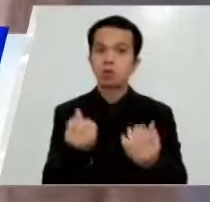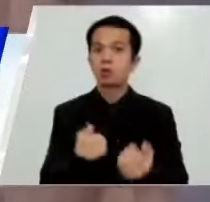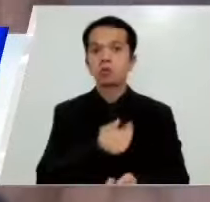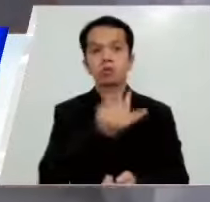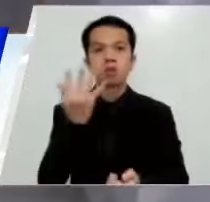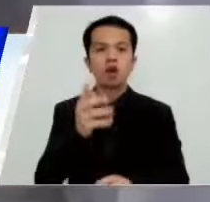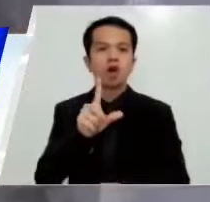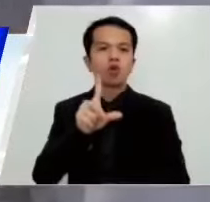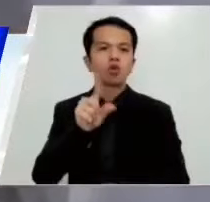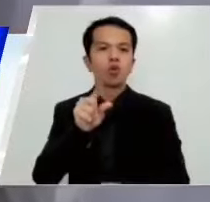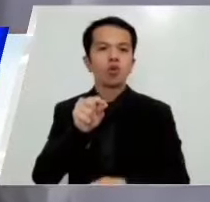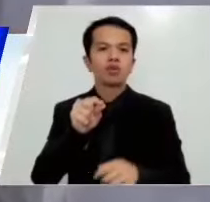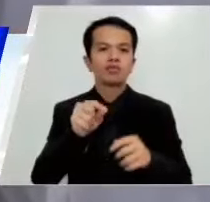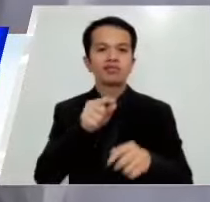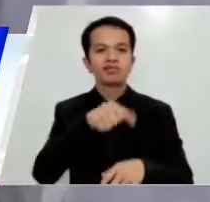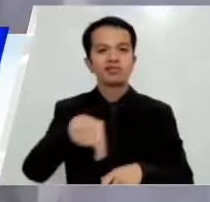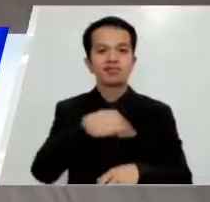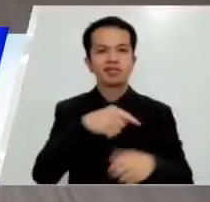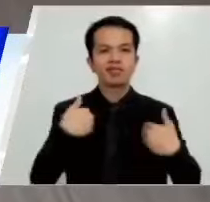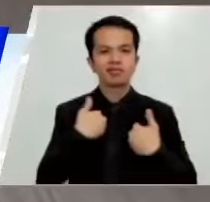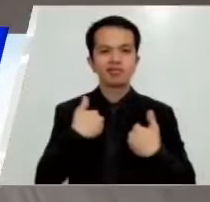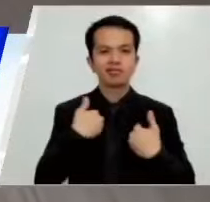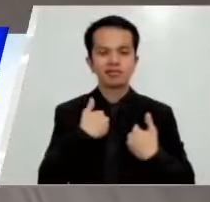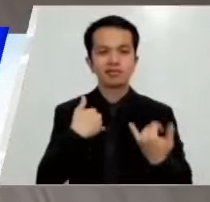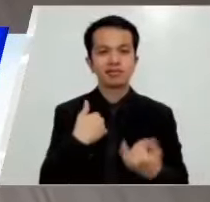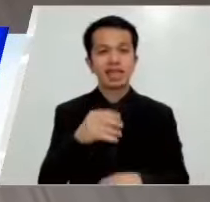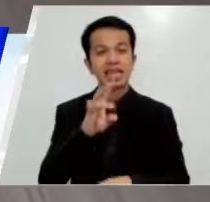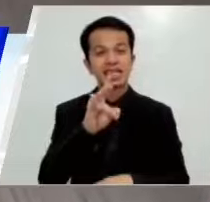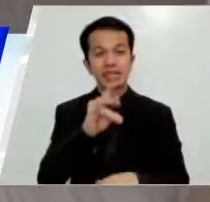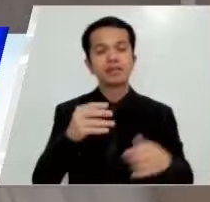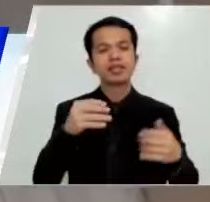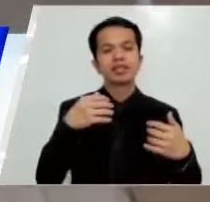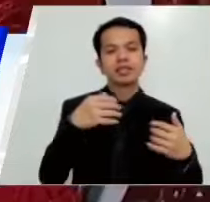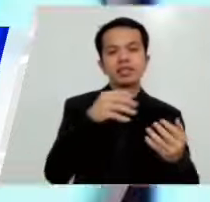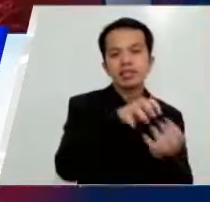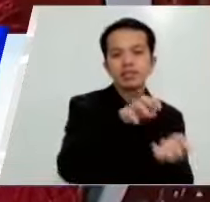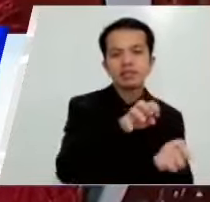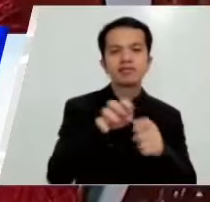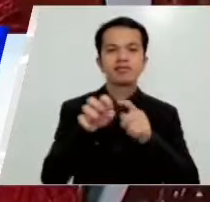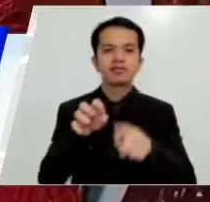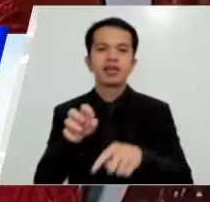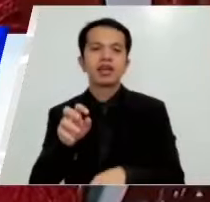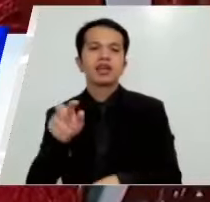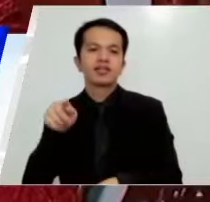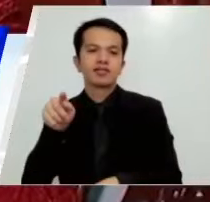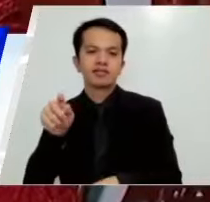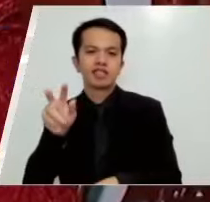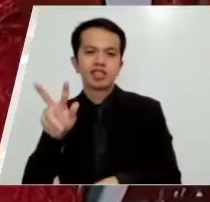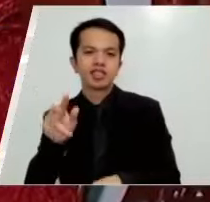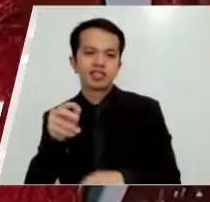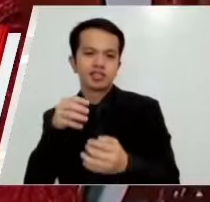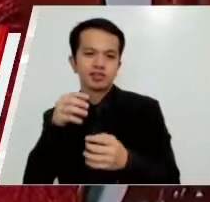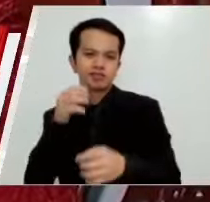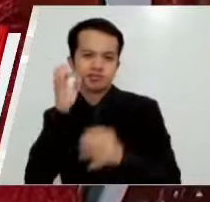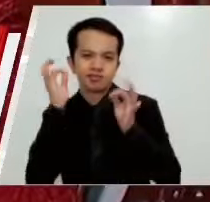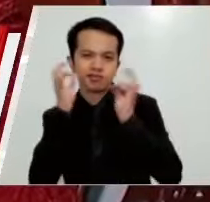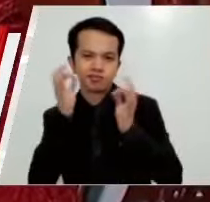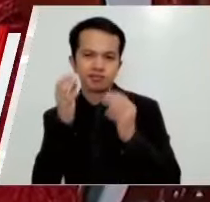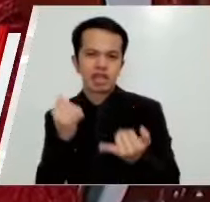alagang hayop. 17 ang aso, 3 naman ang mga pusa. O, nung nag-start ang pandemic, syempre bawal